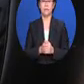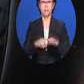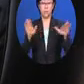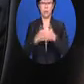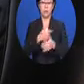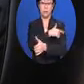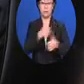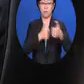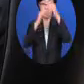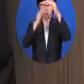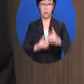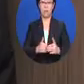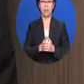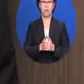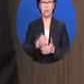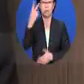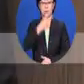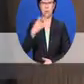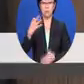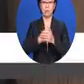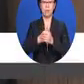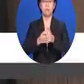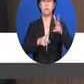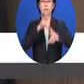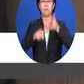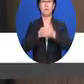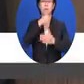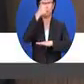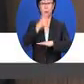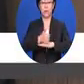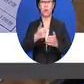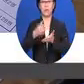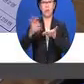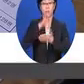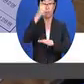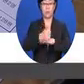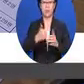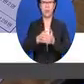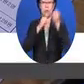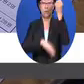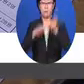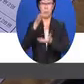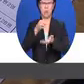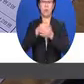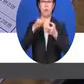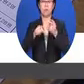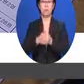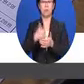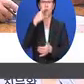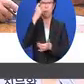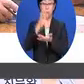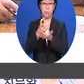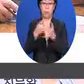이번 이사회 안건으로는 2014년도 사업실적 및 결산, 기본재산 증자에 따른 정관 변경